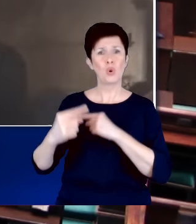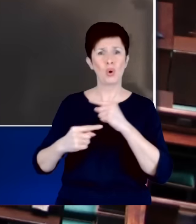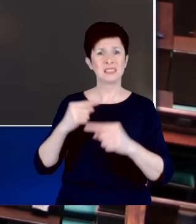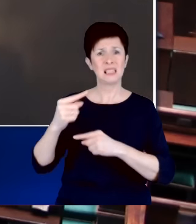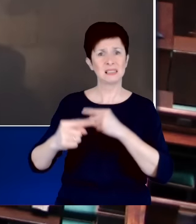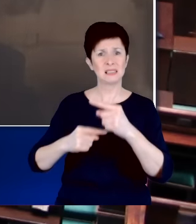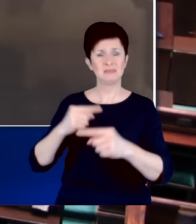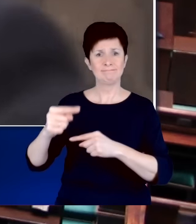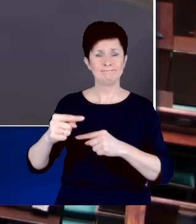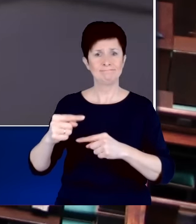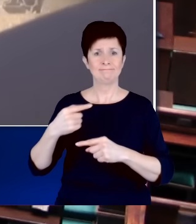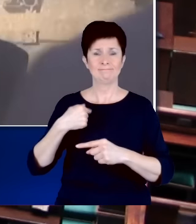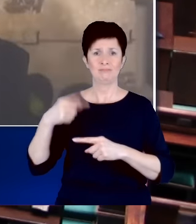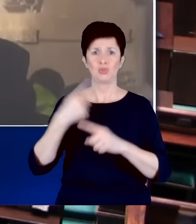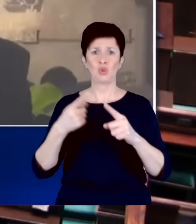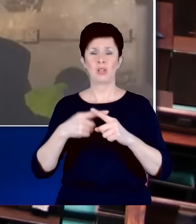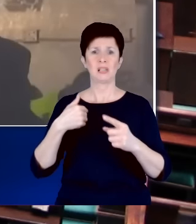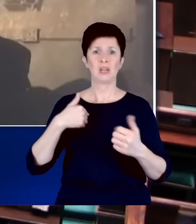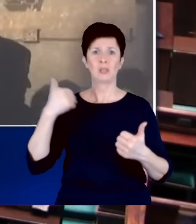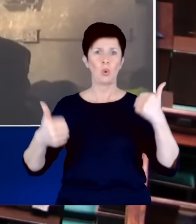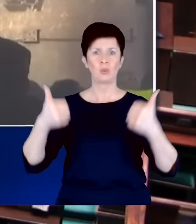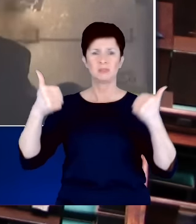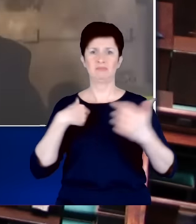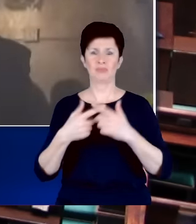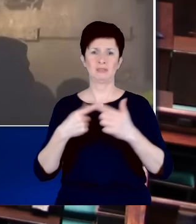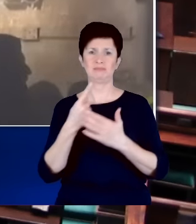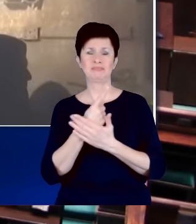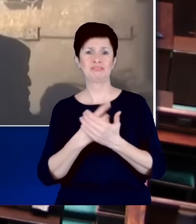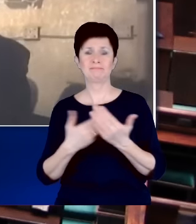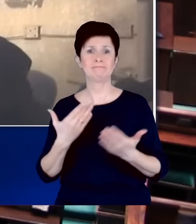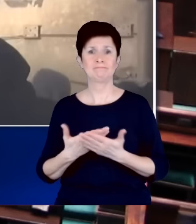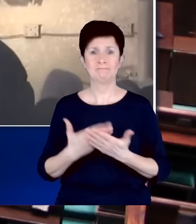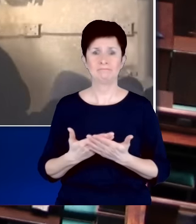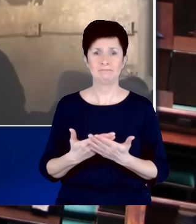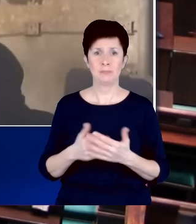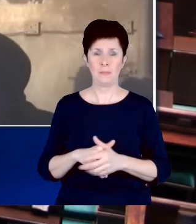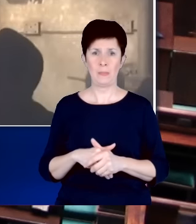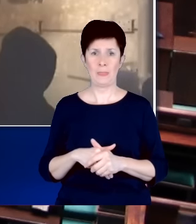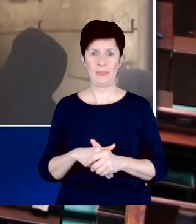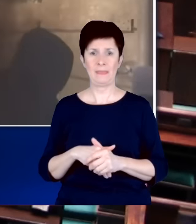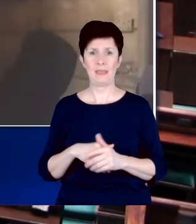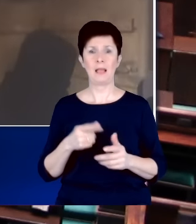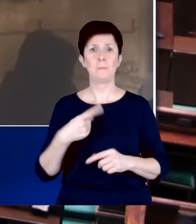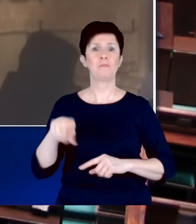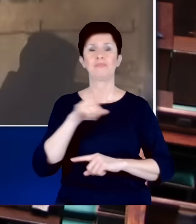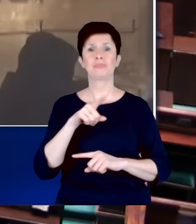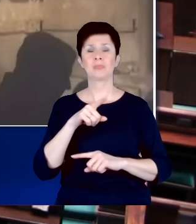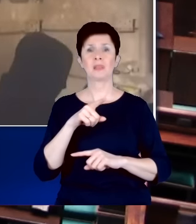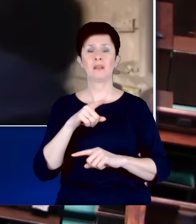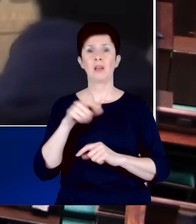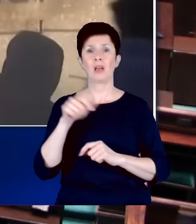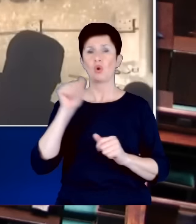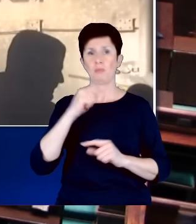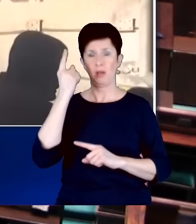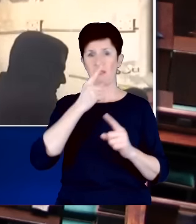konkurencyjności w związku z tym, że no i pojawia się w Europie takie krótkowzroczne myślenie, że żeby nie podwyższać